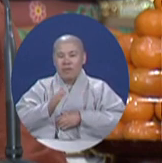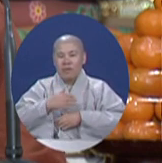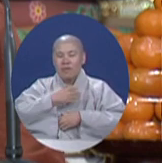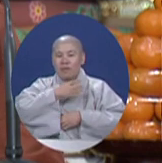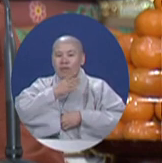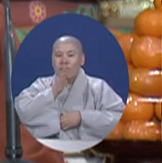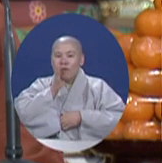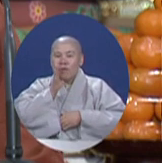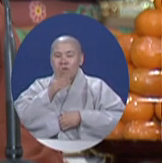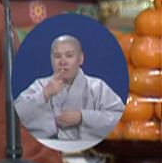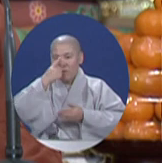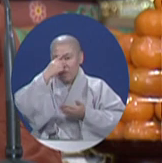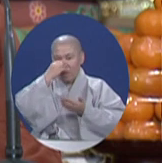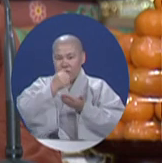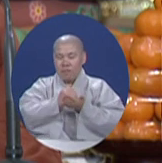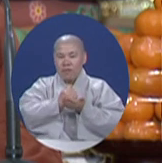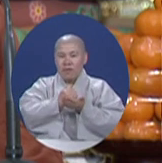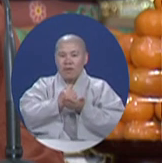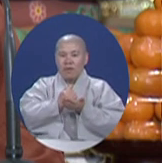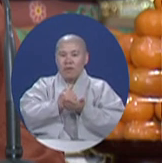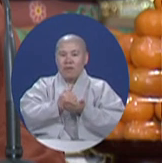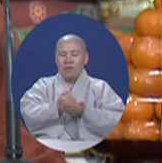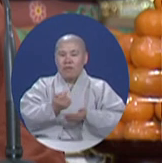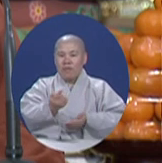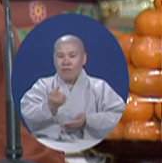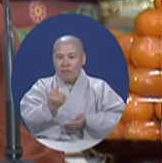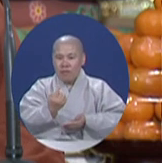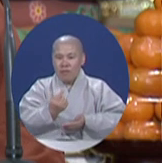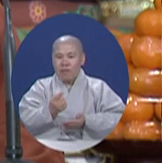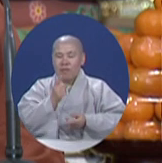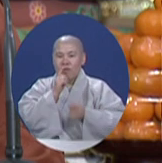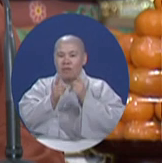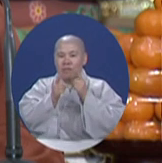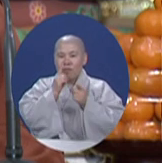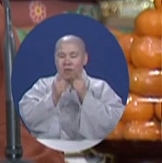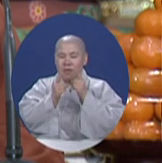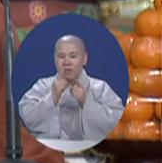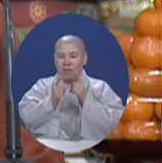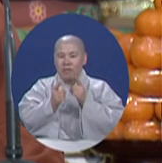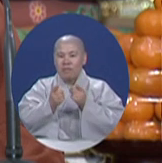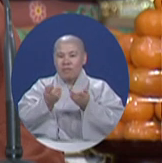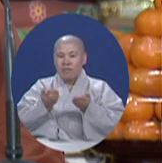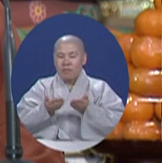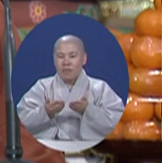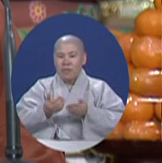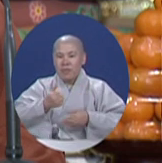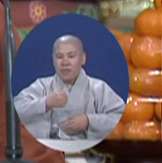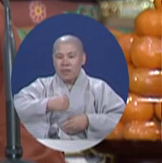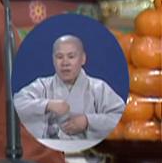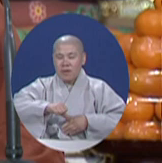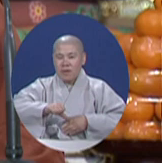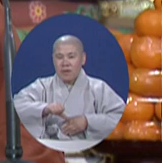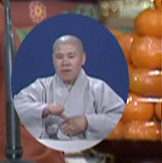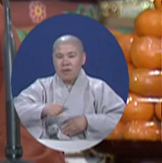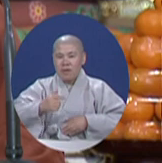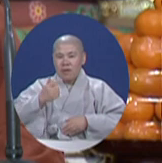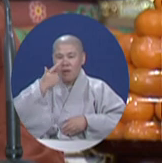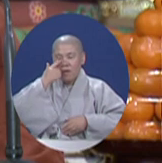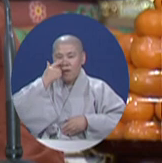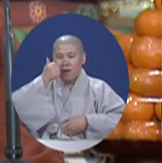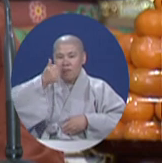스님이 이제 법상에서 내려왔는데 말씀하시더라고요. 그 세상에 자식이 애비 낳는다는